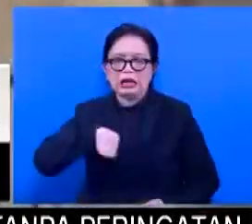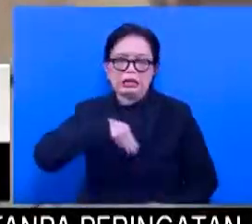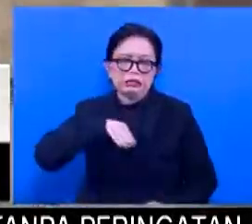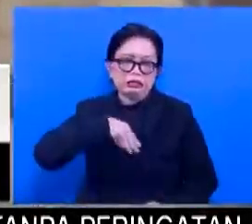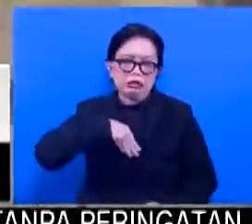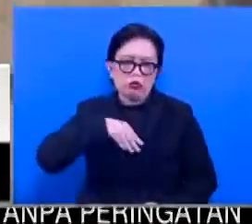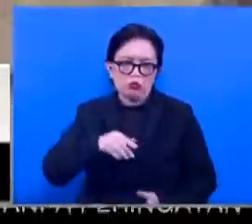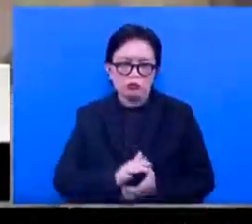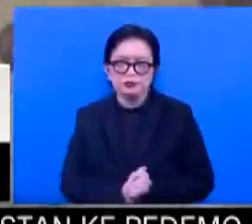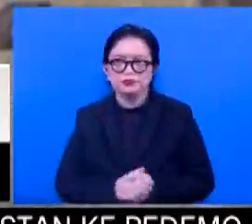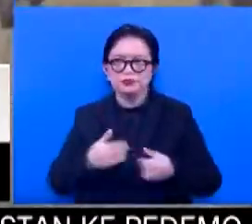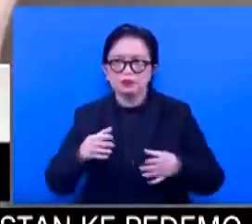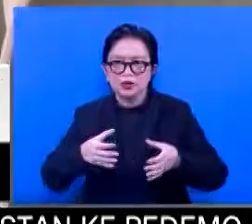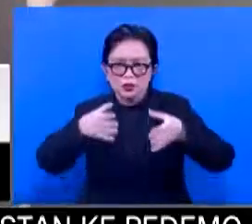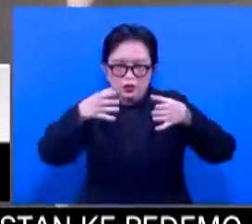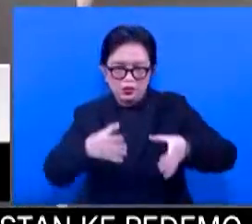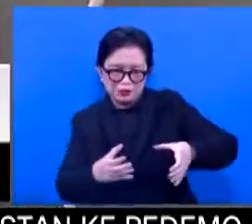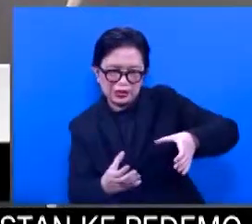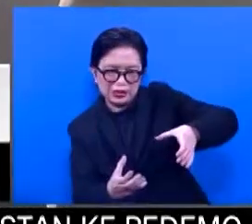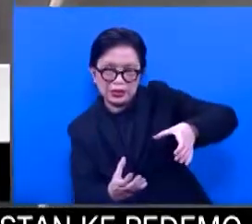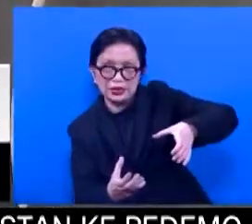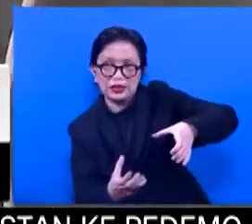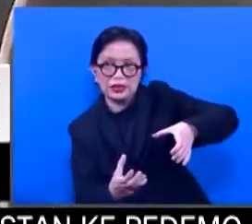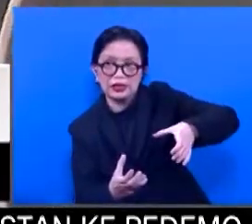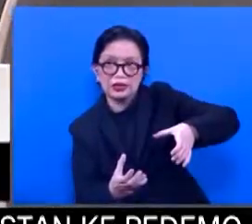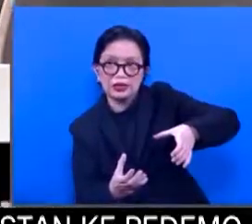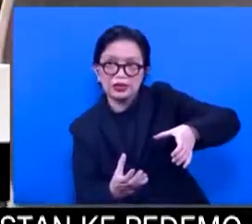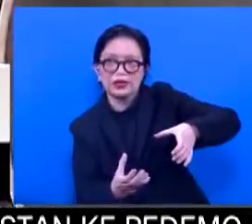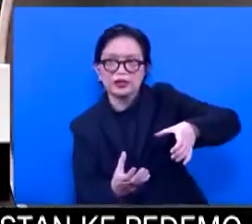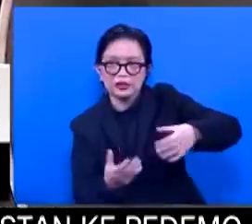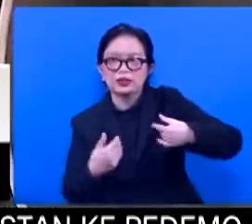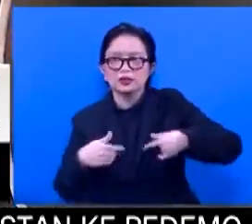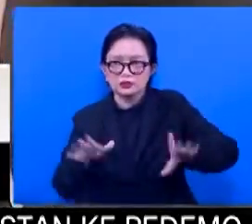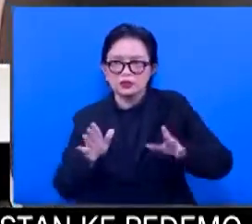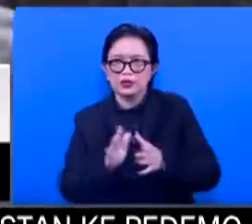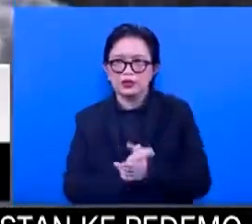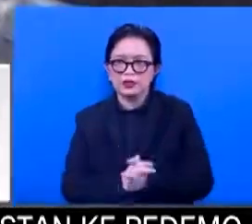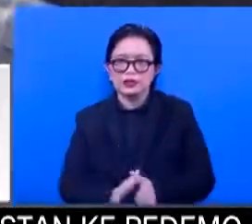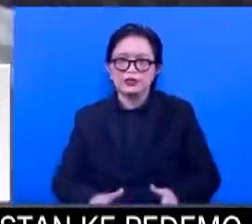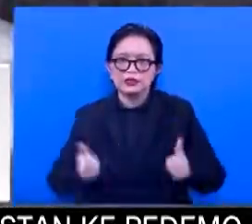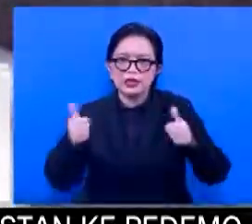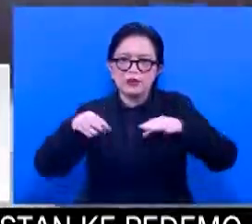Setelah itu tong kita miringkan dan waktunya memisahkan arang siap jual dari abu arang.